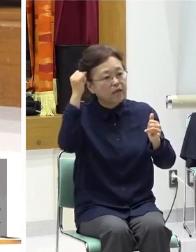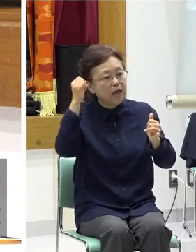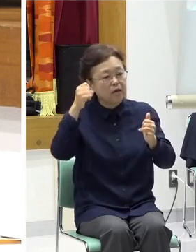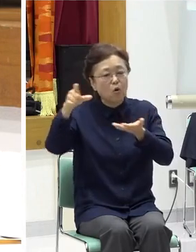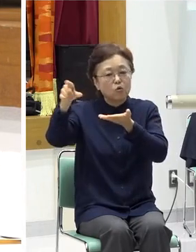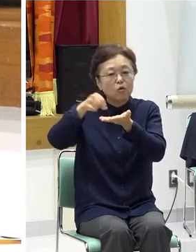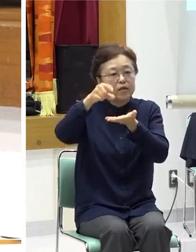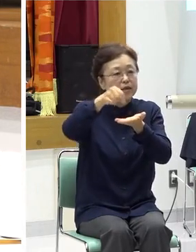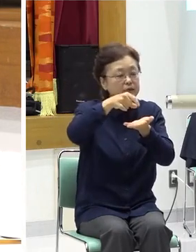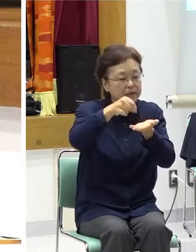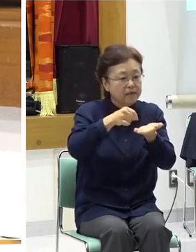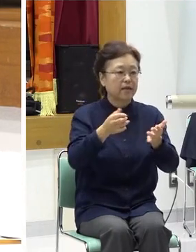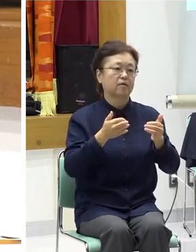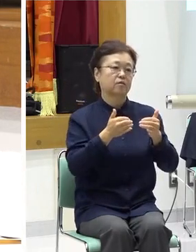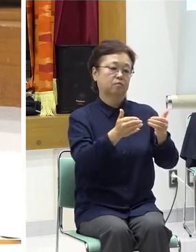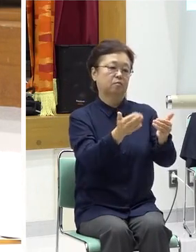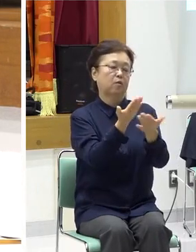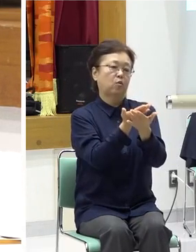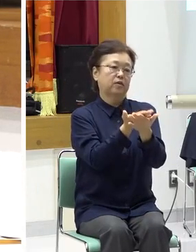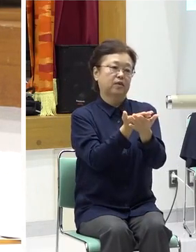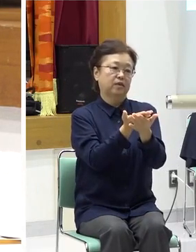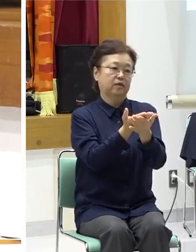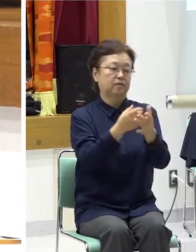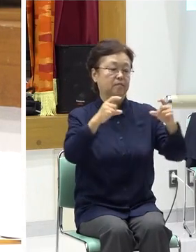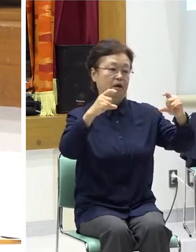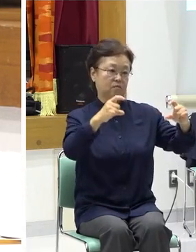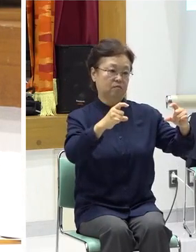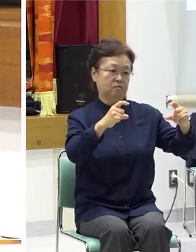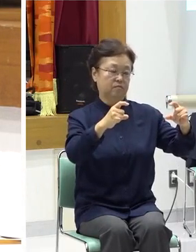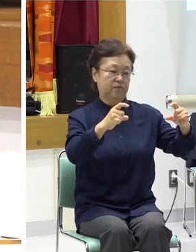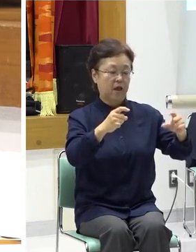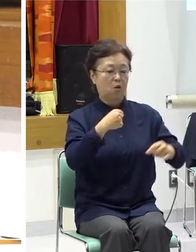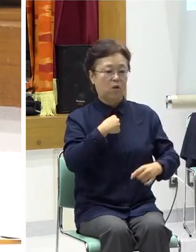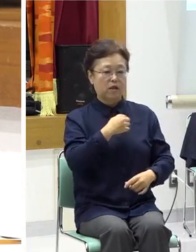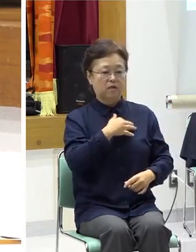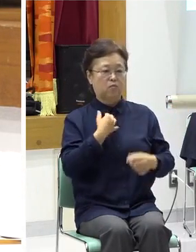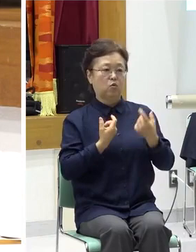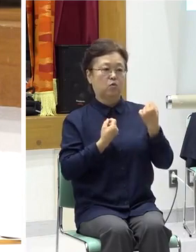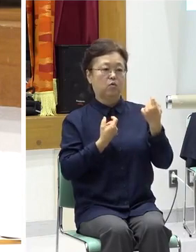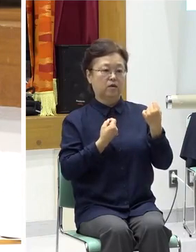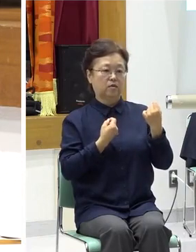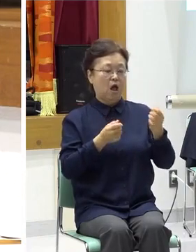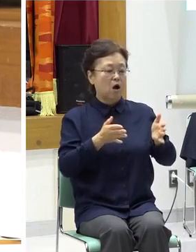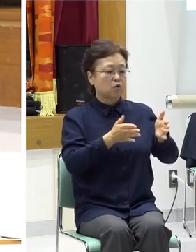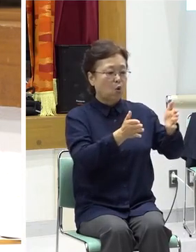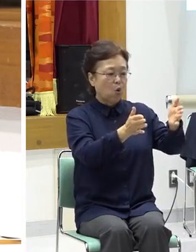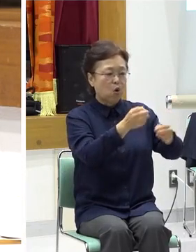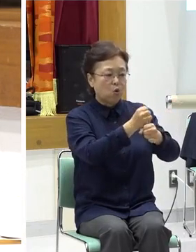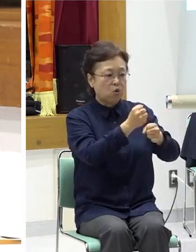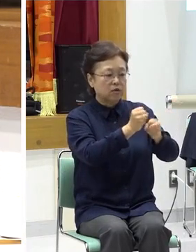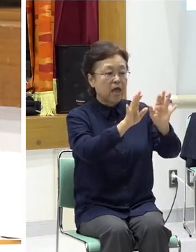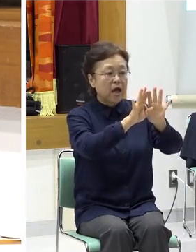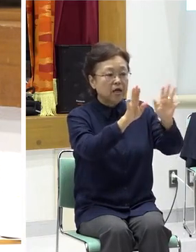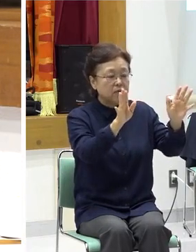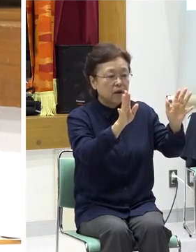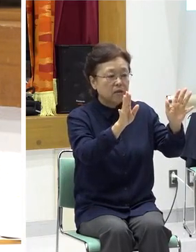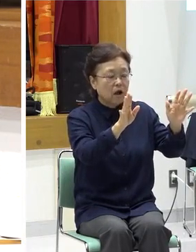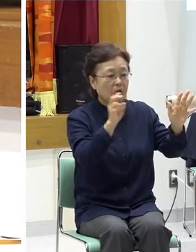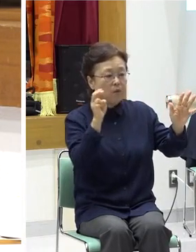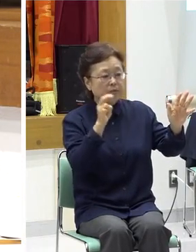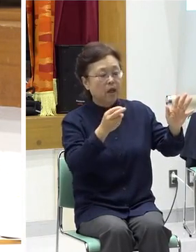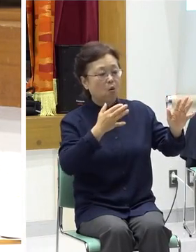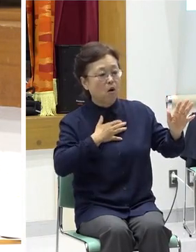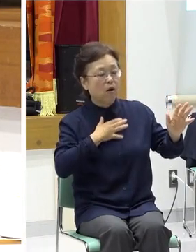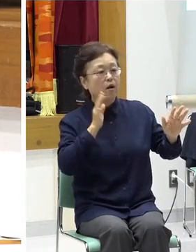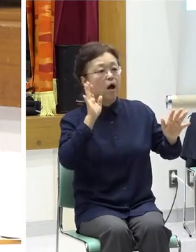いなということなんですけど、大体私なんかもこう道路工事始まったなみたいなのが始